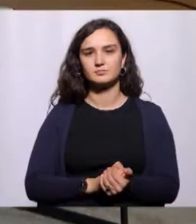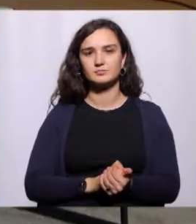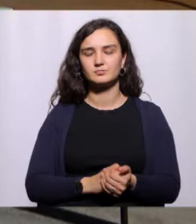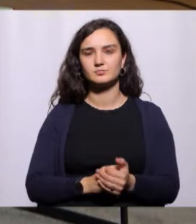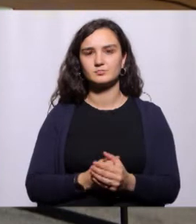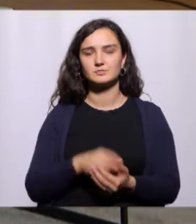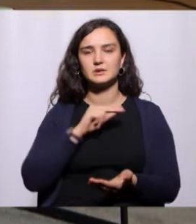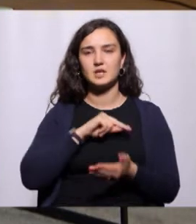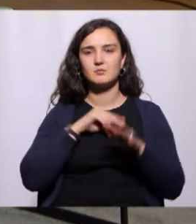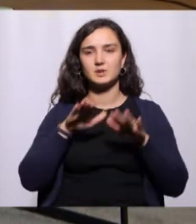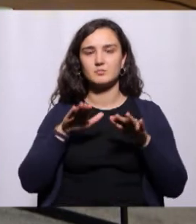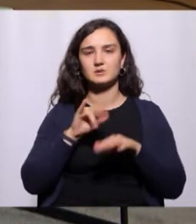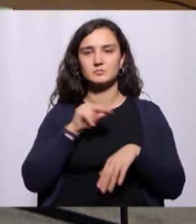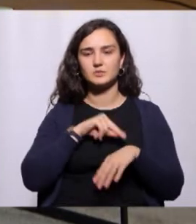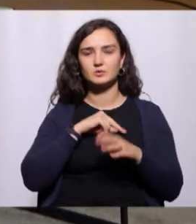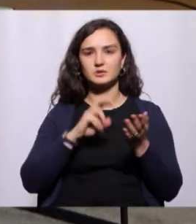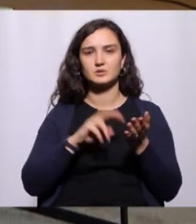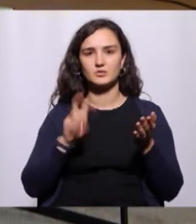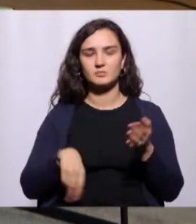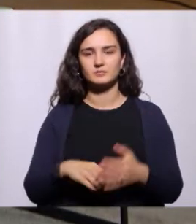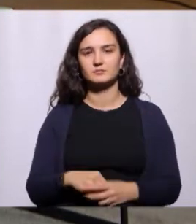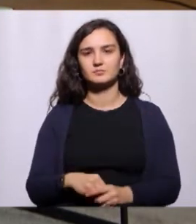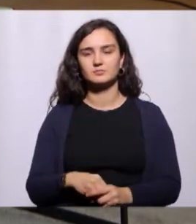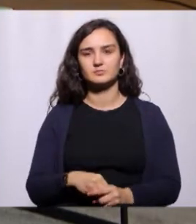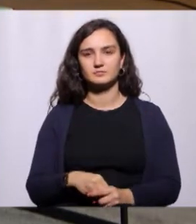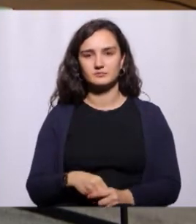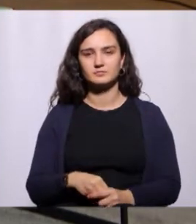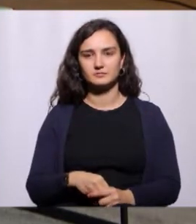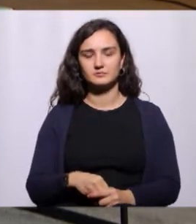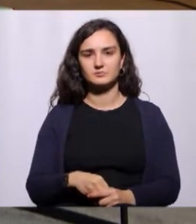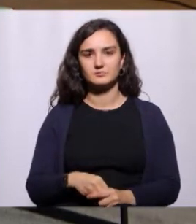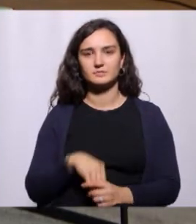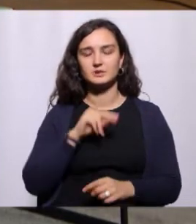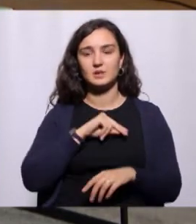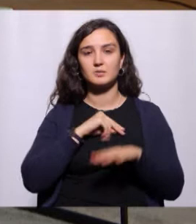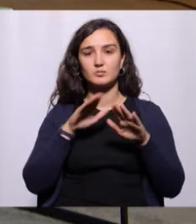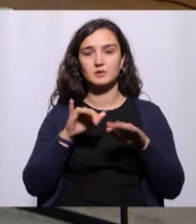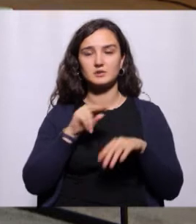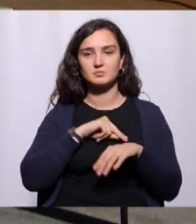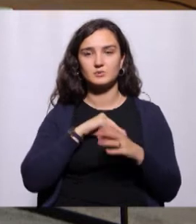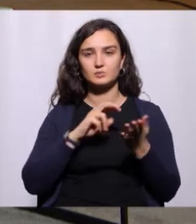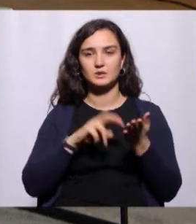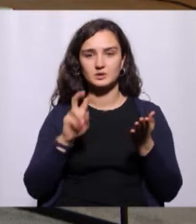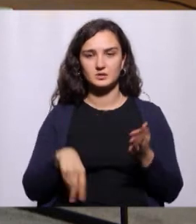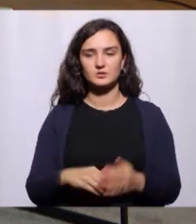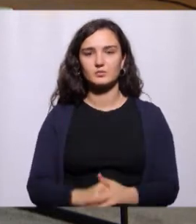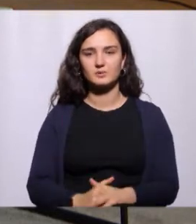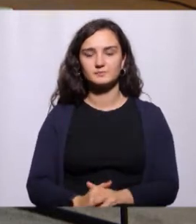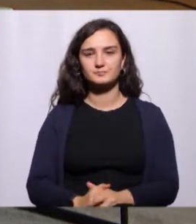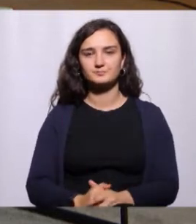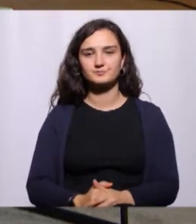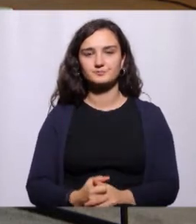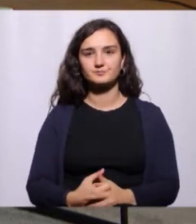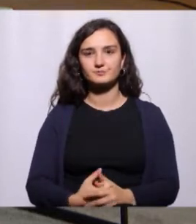Retire, თანამდებობიდან ან სამსახურიდან გადადგომა. Retire, თანამდებობიდან ან სამსახურიდან